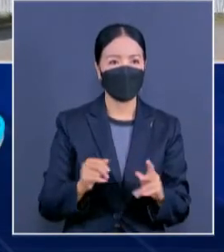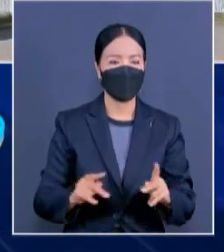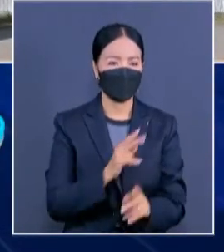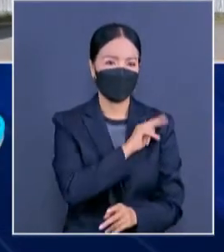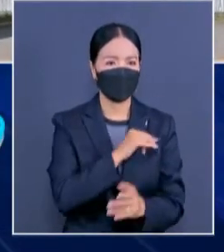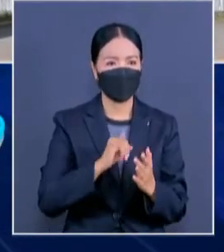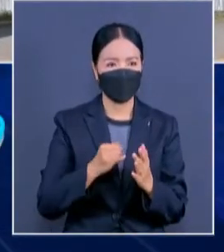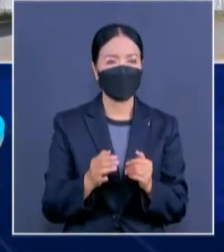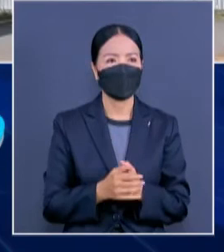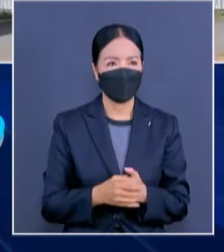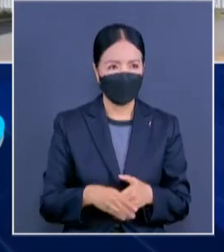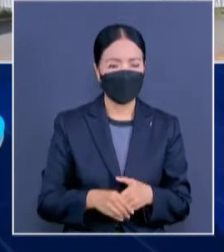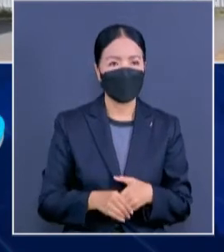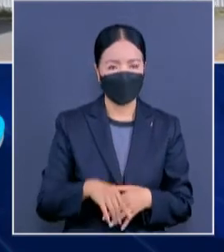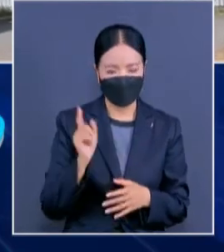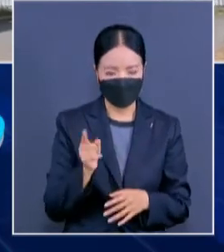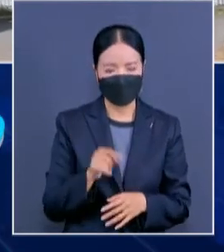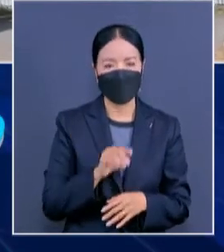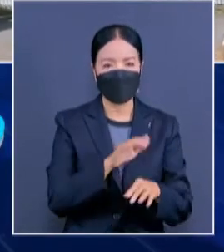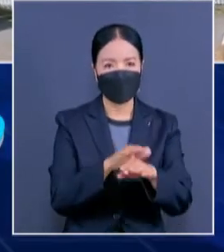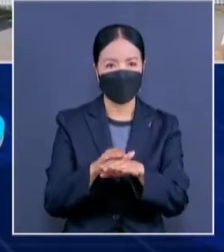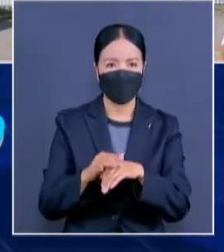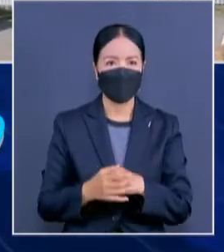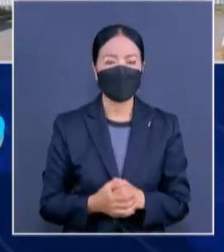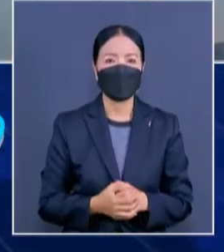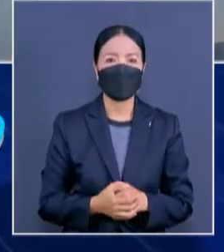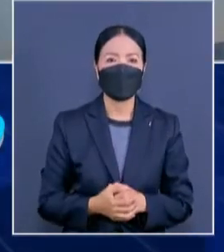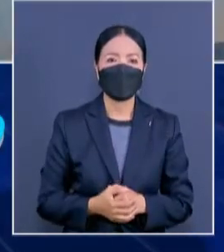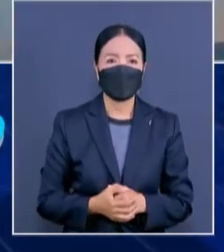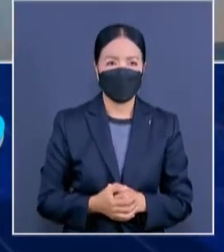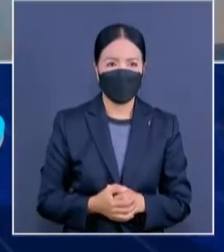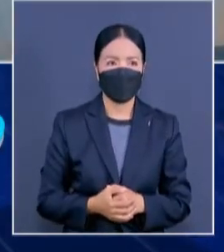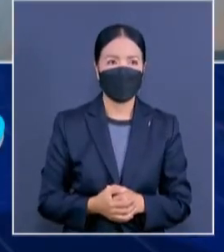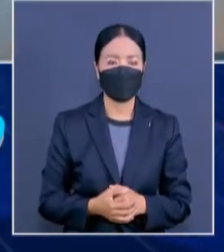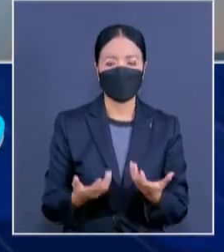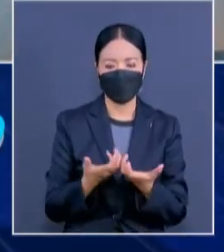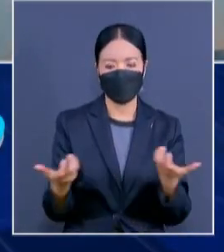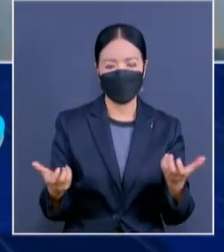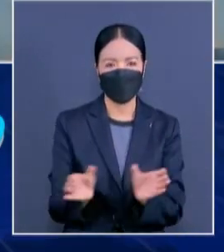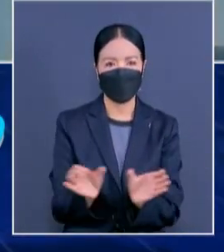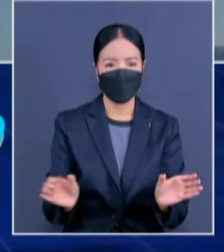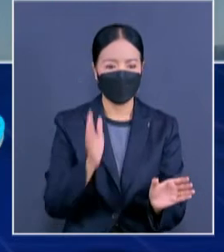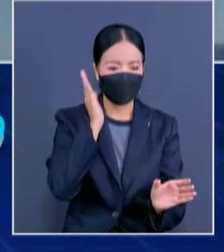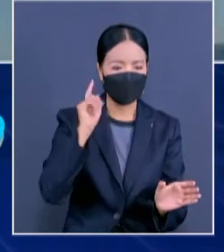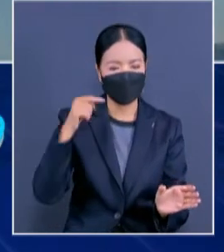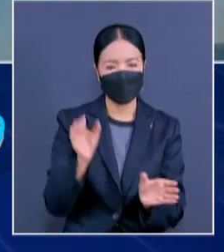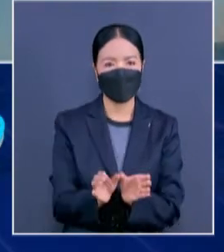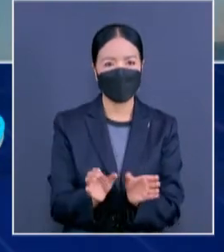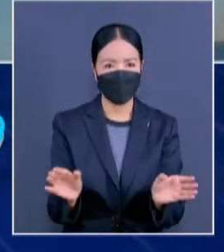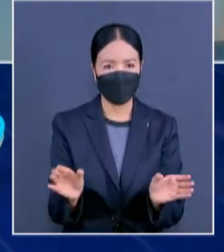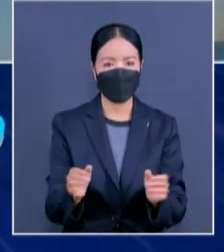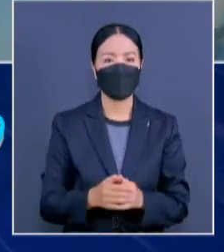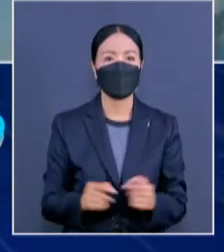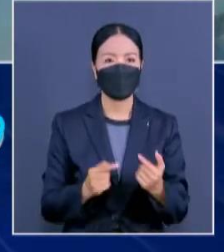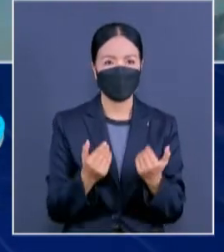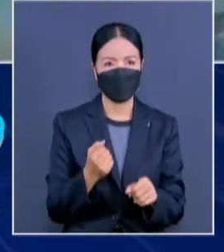นก็คือหนึ่งคงต้องกำชับเรื่องการจำแนกโซนผู้ป่วยชายและผู้ป่วยหญิงซึ่งปัจจุบันก็